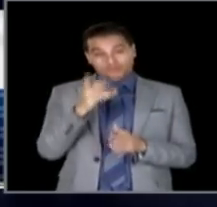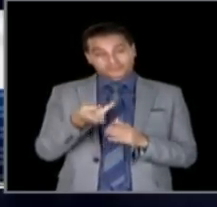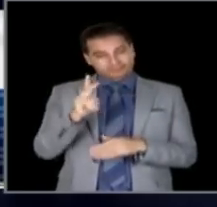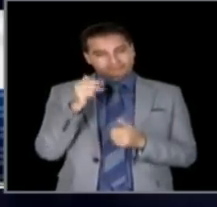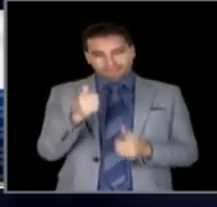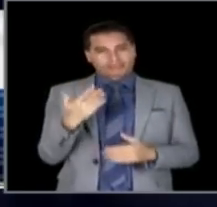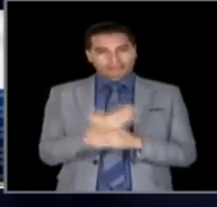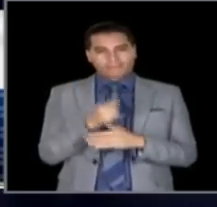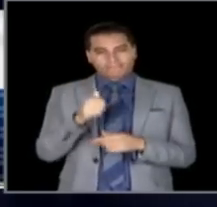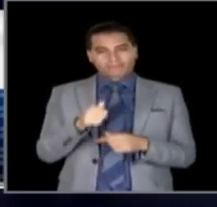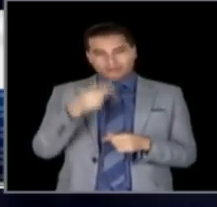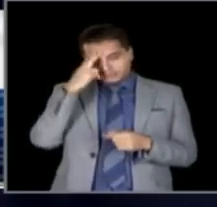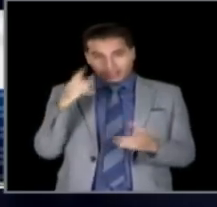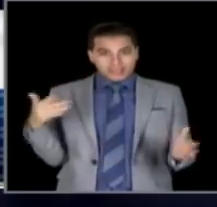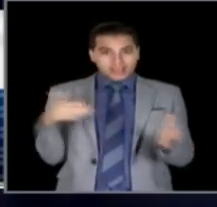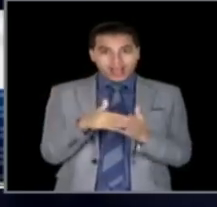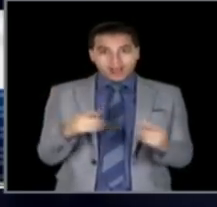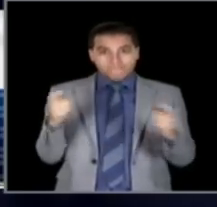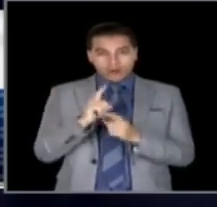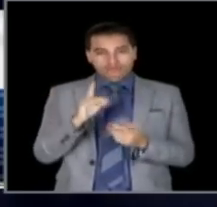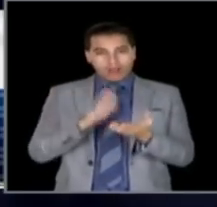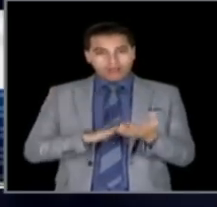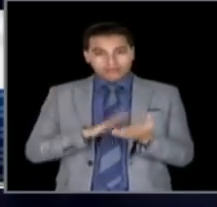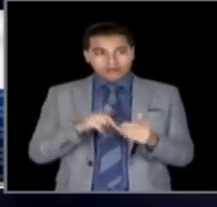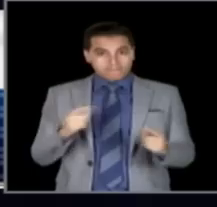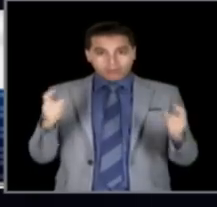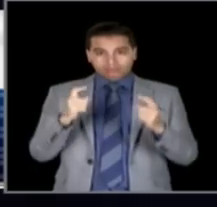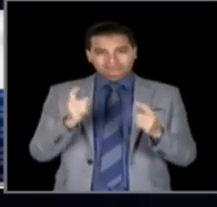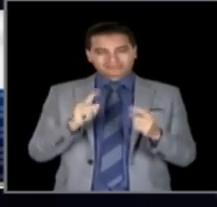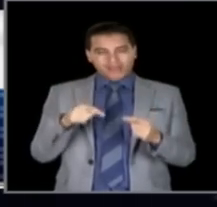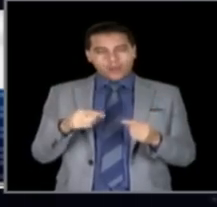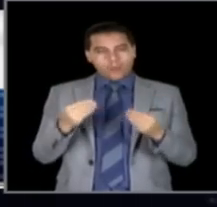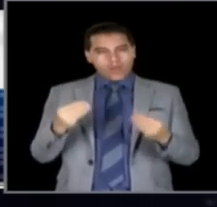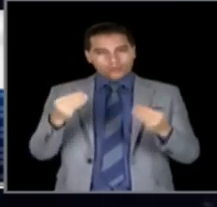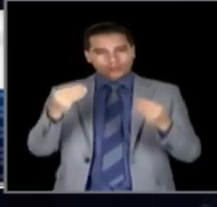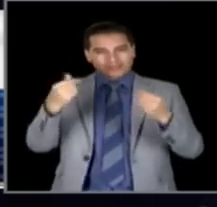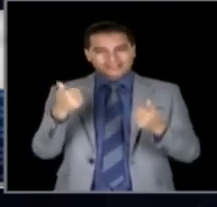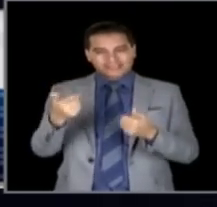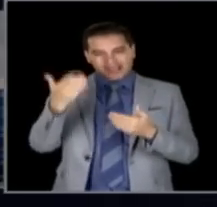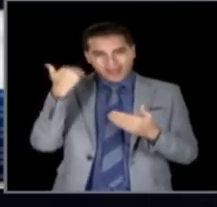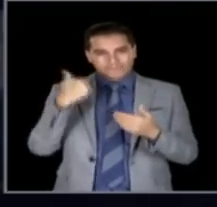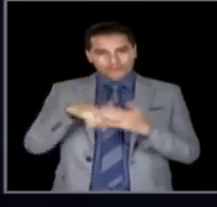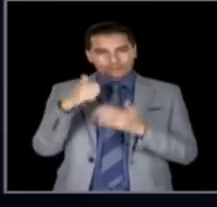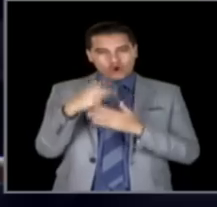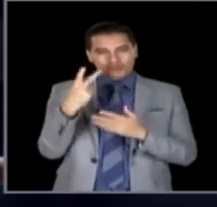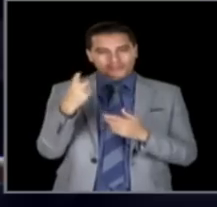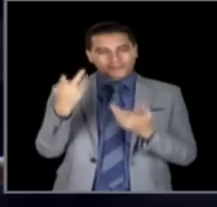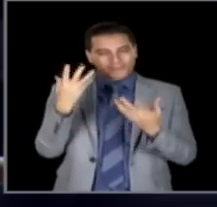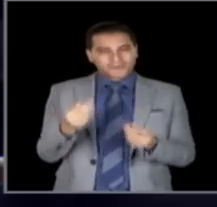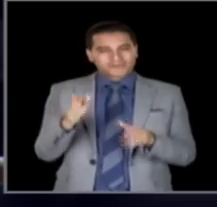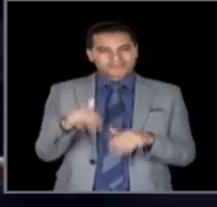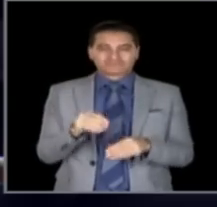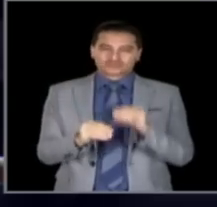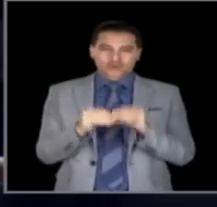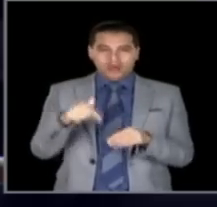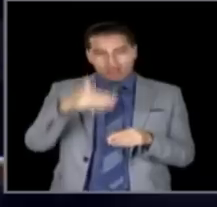حلو ان ده ماتش مش مصيري، مهم ولكن مش مصيري.